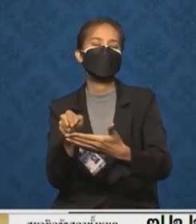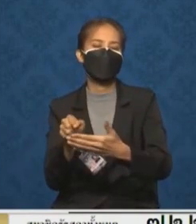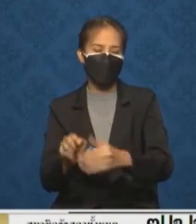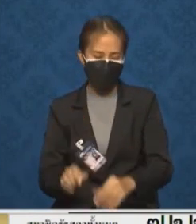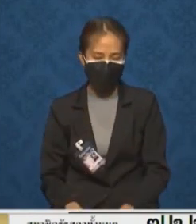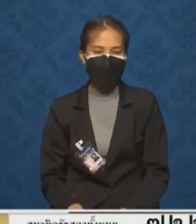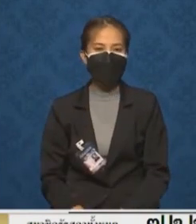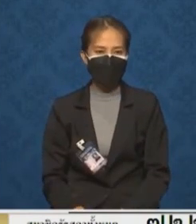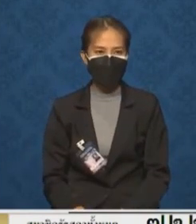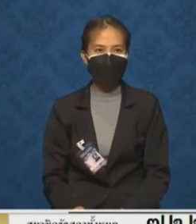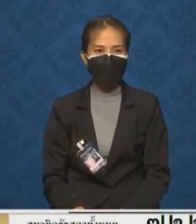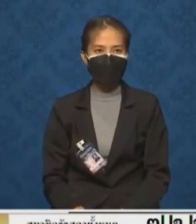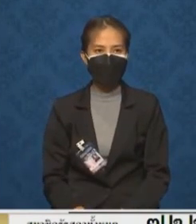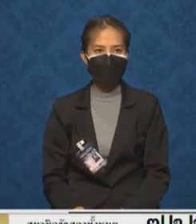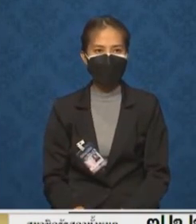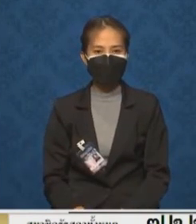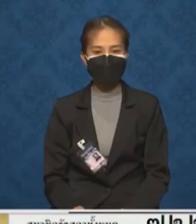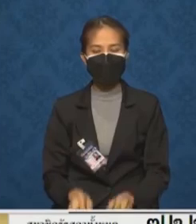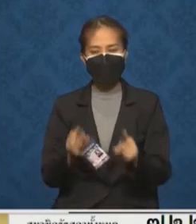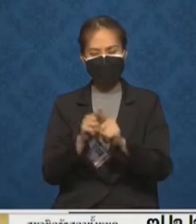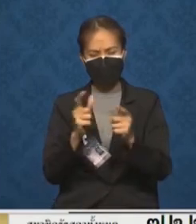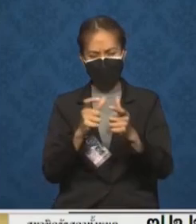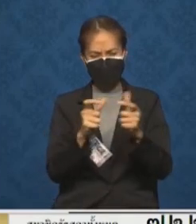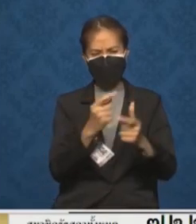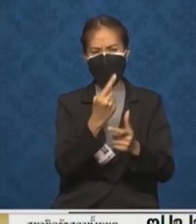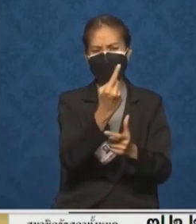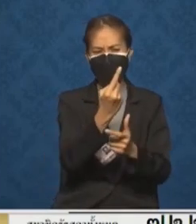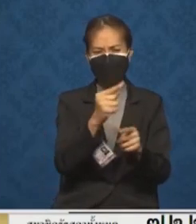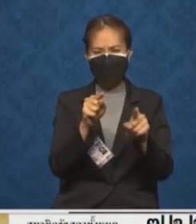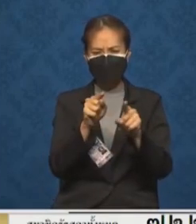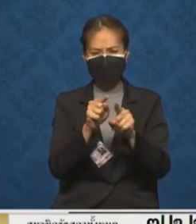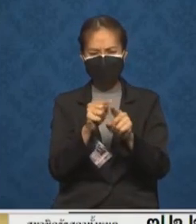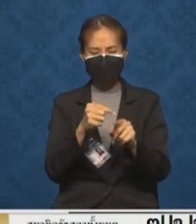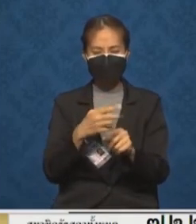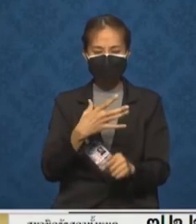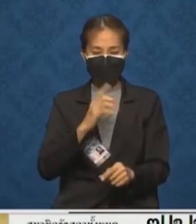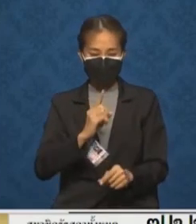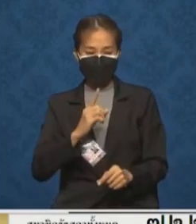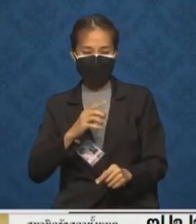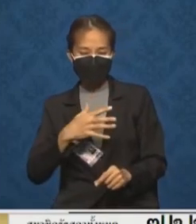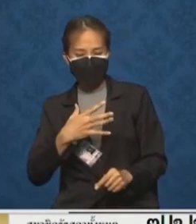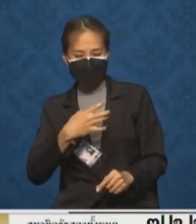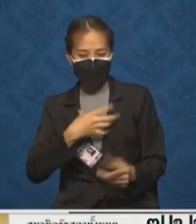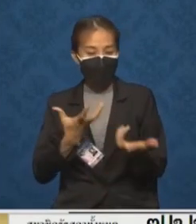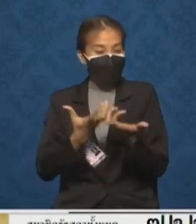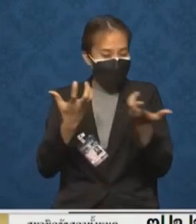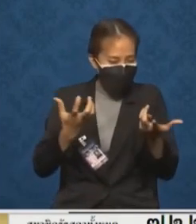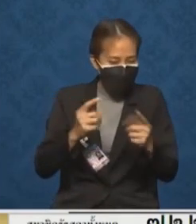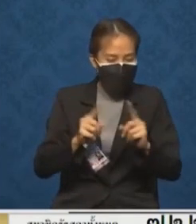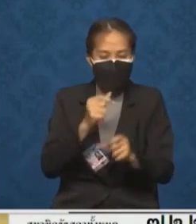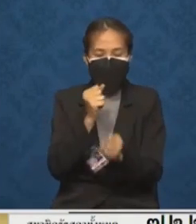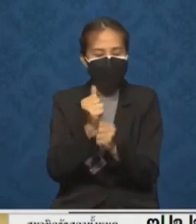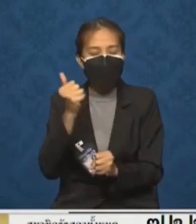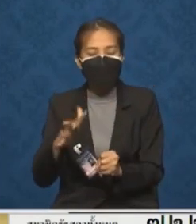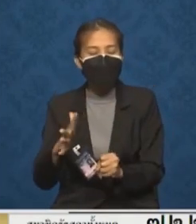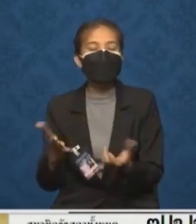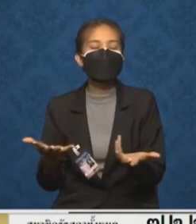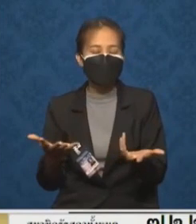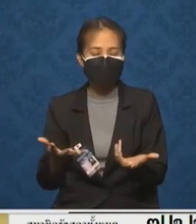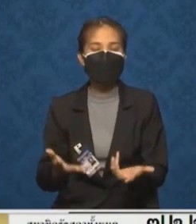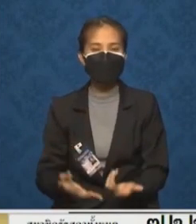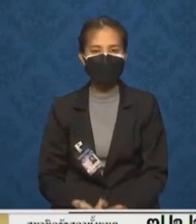งเลือกตั้งในลักษณะบัตรเพียงใบเดียวซึ่งไม่สามารถจะทำได้ทั้งสองอย่างสองประการ